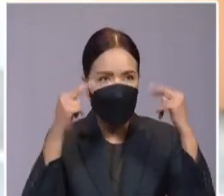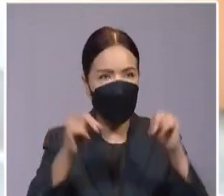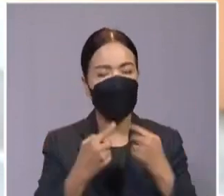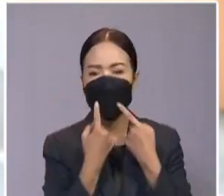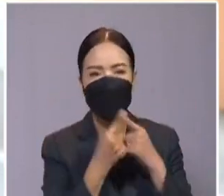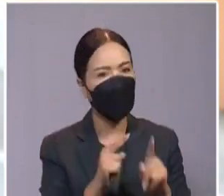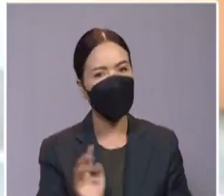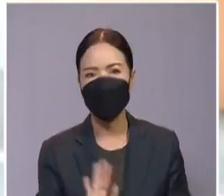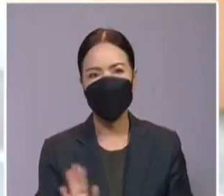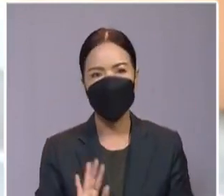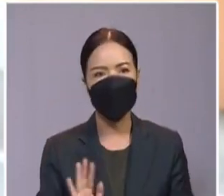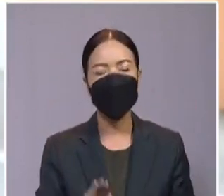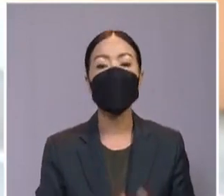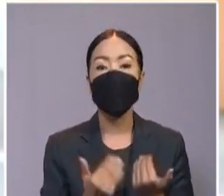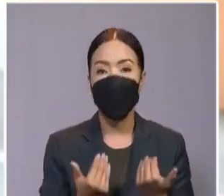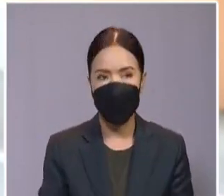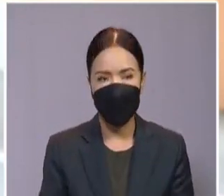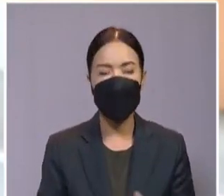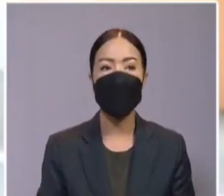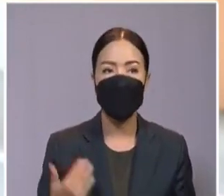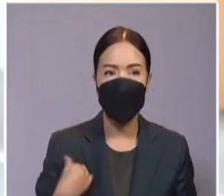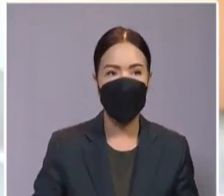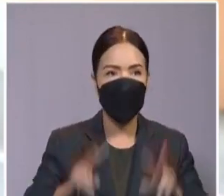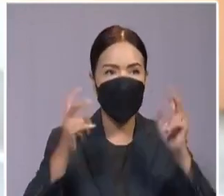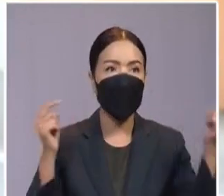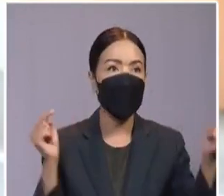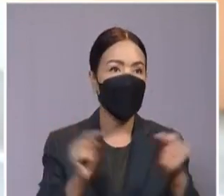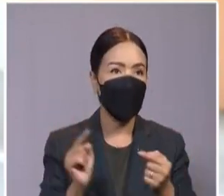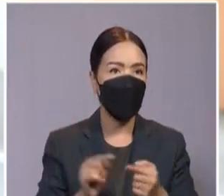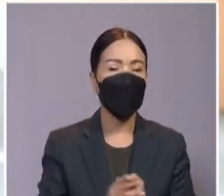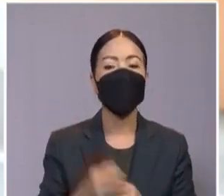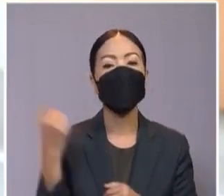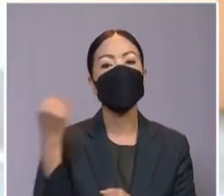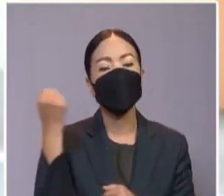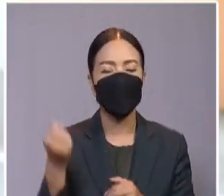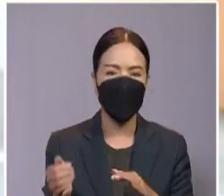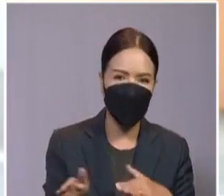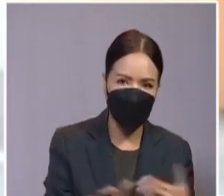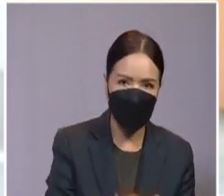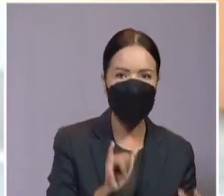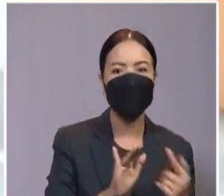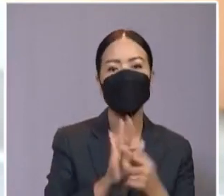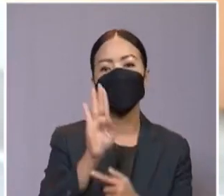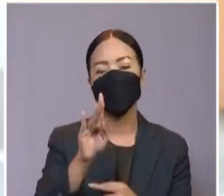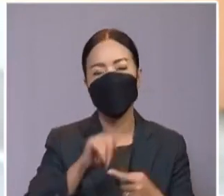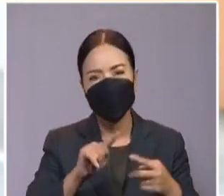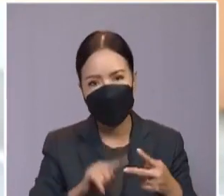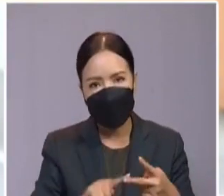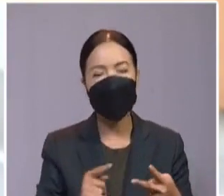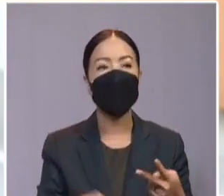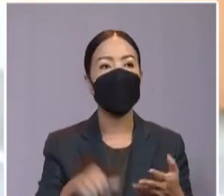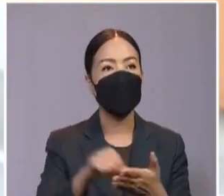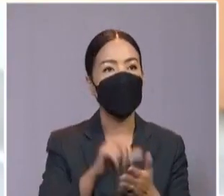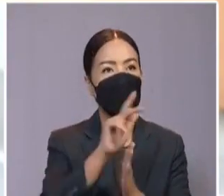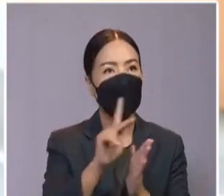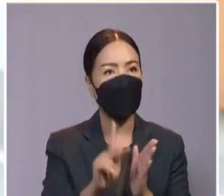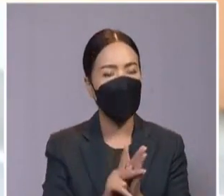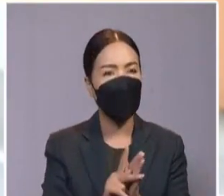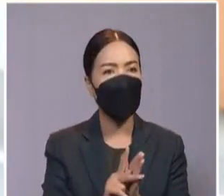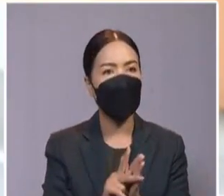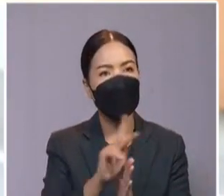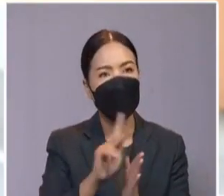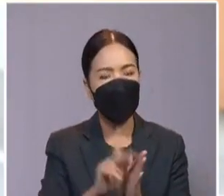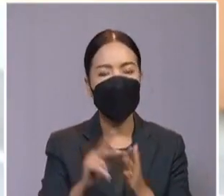รัฐมนตรีจะไม่ตอบนะคะแล้ววันนี้เองก็จะมีประเด็นเรื่องของการยุบสภานะคะแล้วก็เรื่องของการแก้กฎหมายทั้งสอง